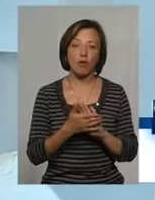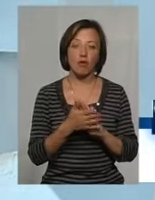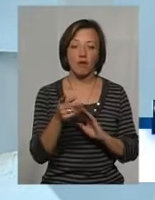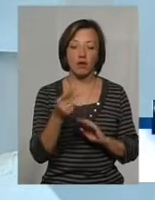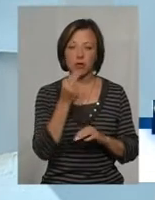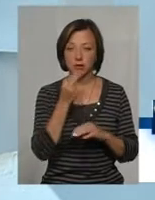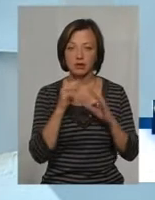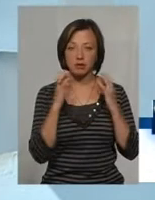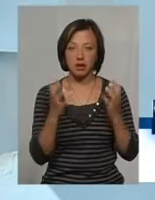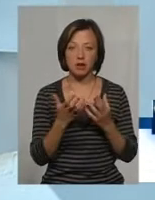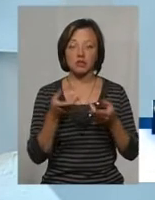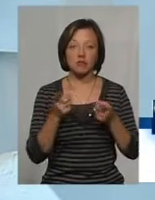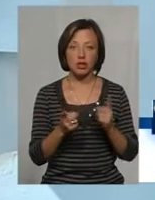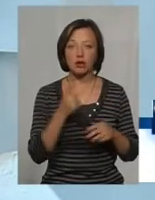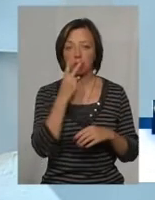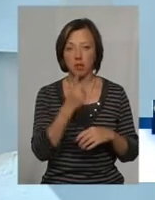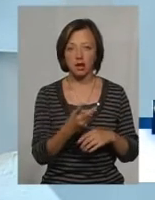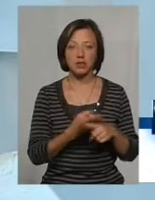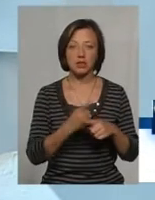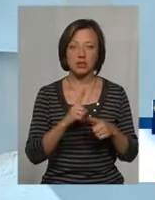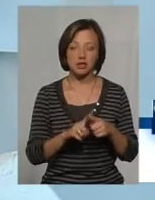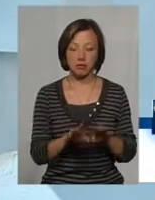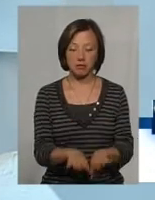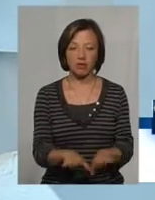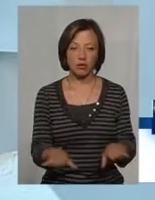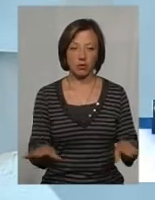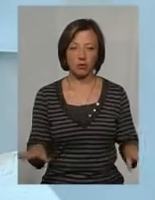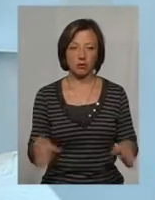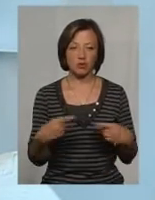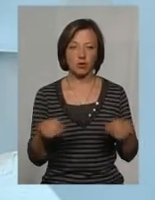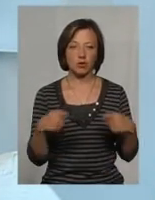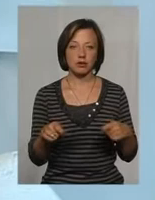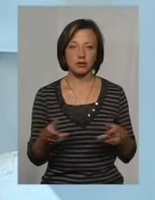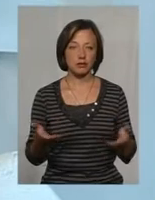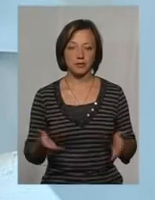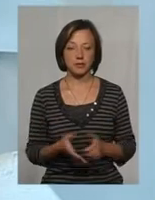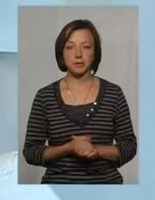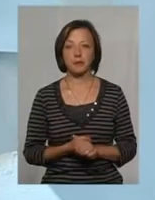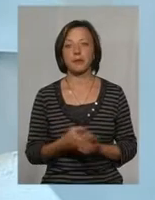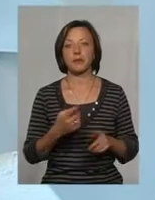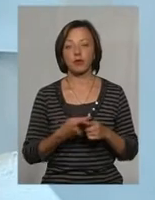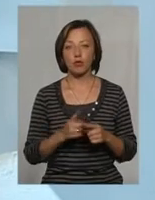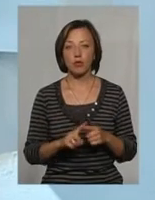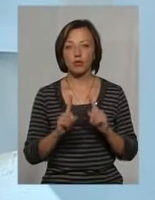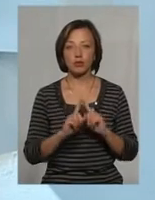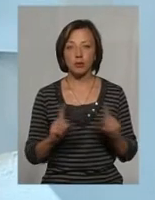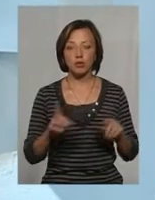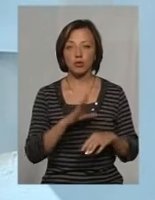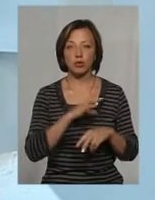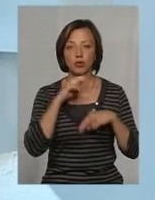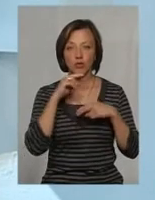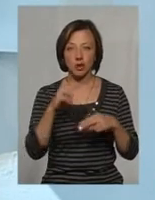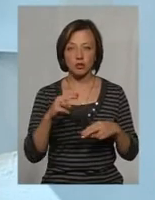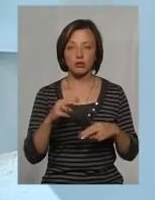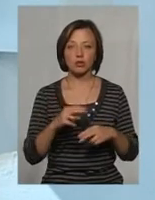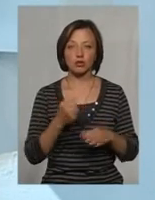продукти зберігаються. Звичайно, ми бачимо це з підлоги, харчові продукти з землі. Тому особливо бути уважні і пильні до